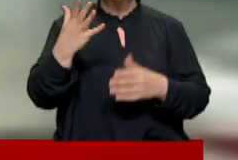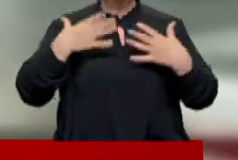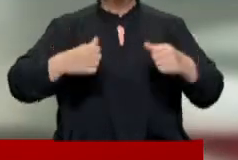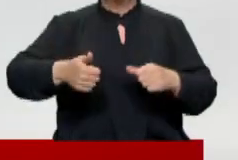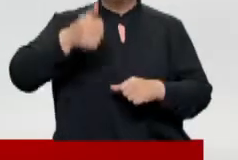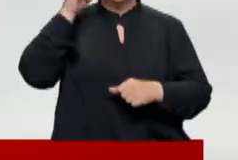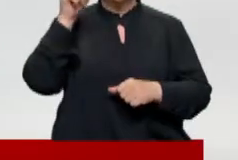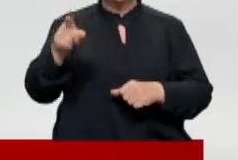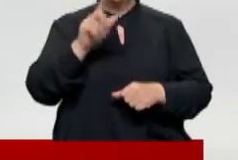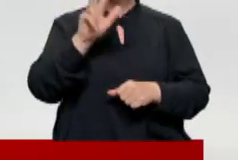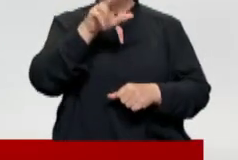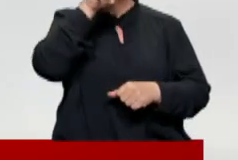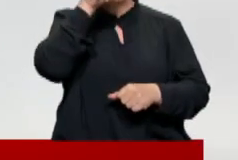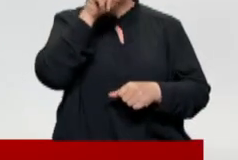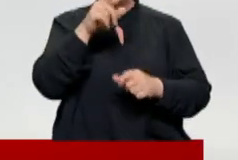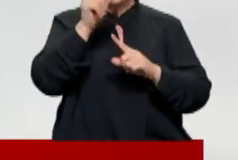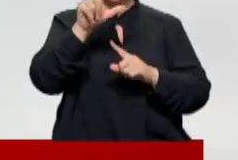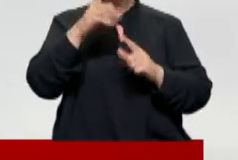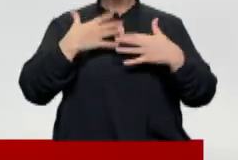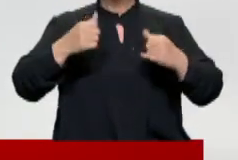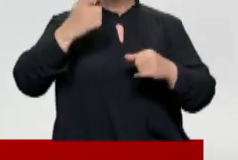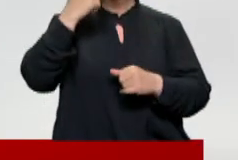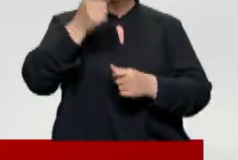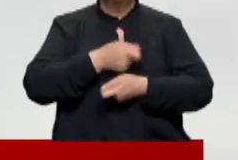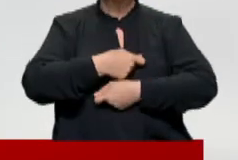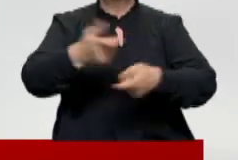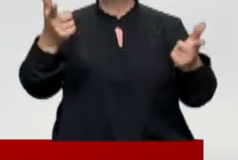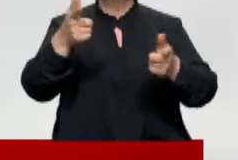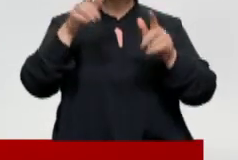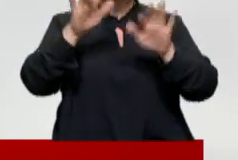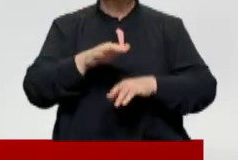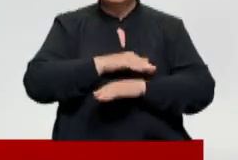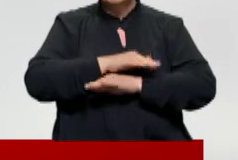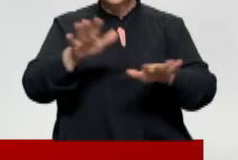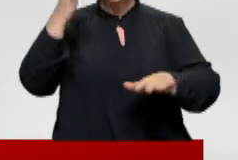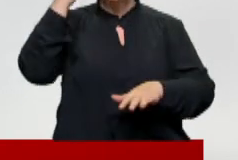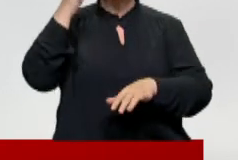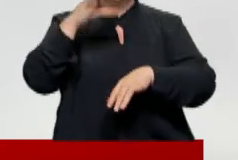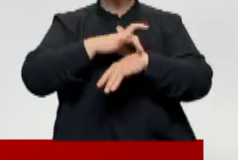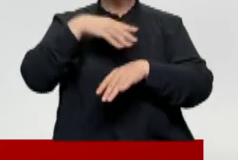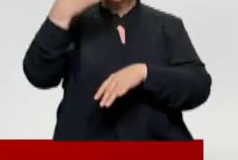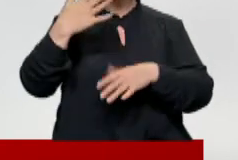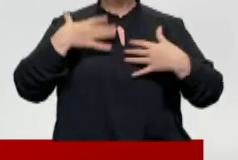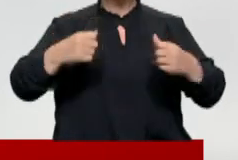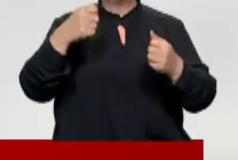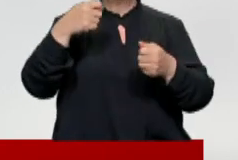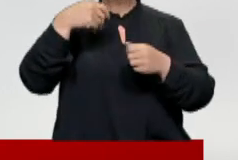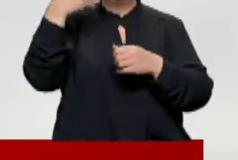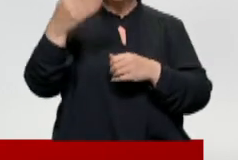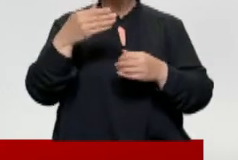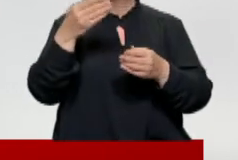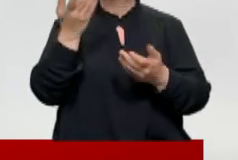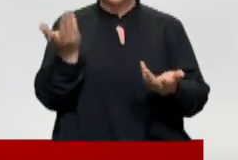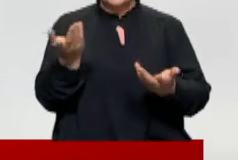Sağlık Bakanlığı'nın 30 Mart'ta İl Sağlık Müdürlüklerine gönderdiği yazıya göre uzman hekimler dışındaki sağlık çalışanlarına